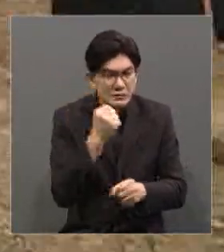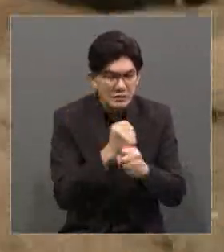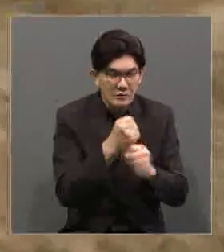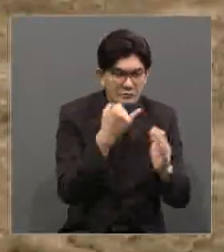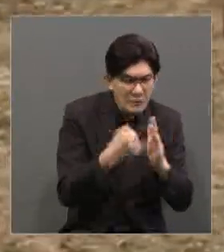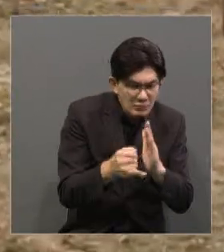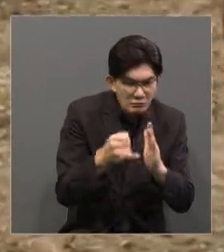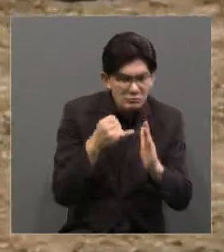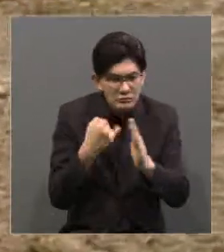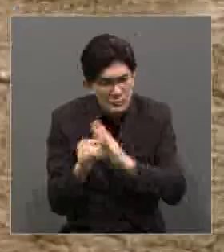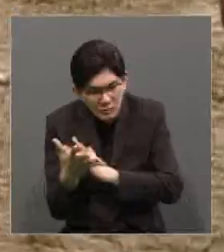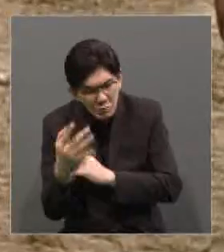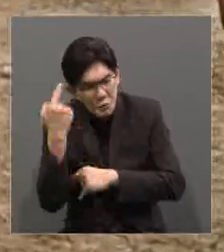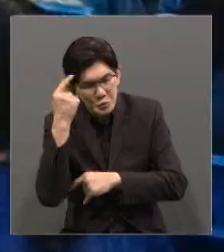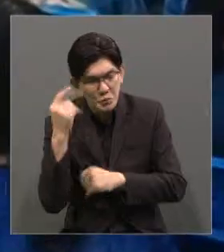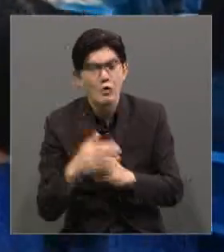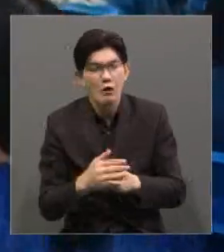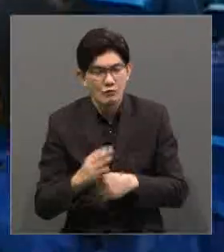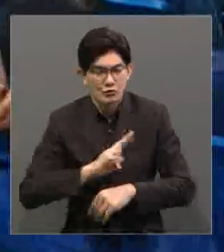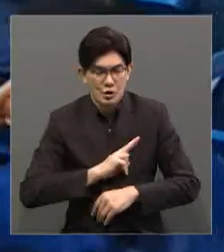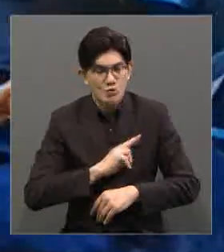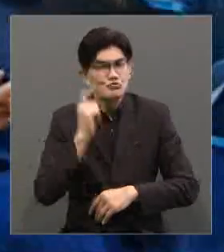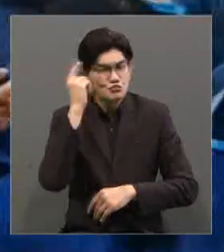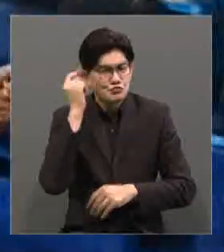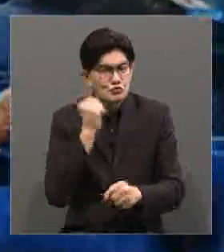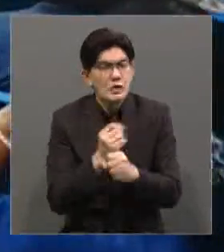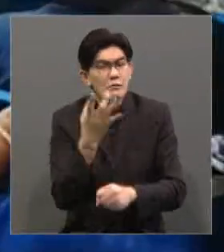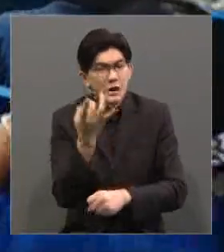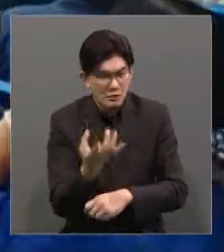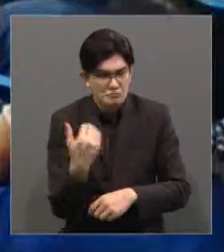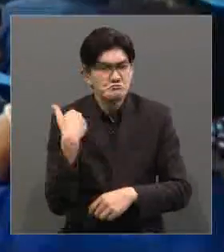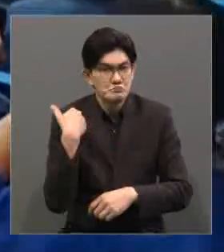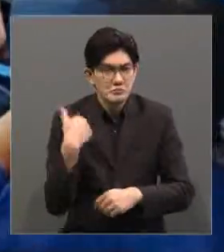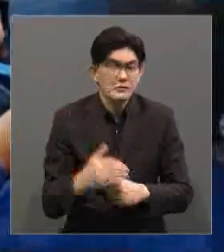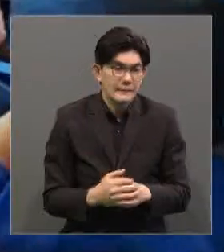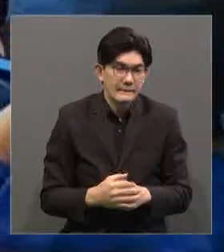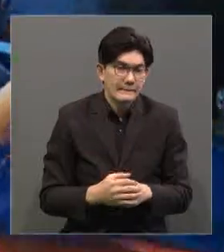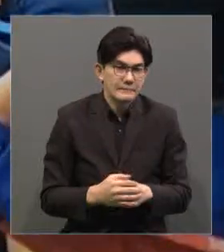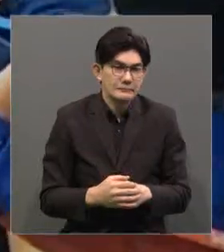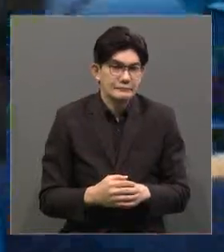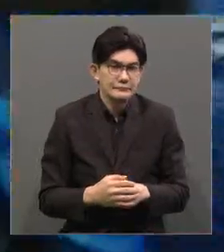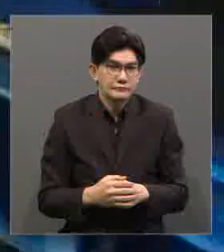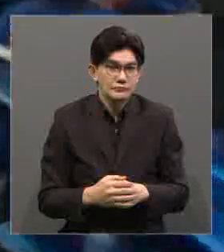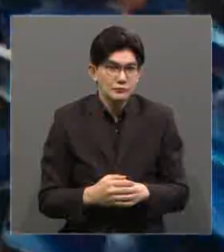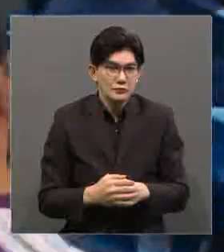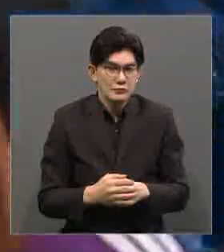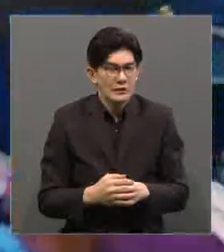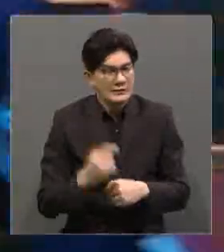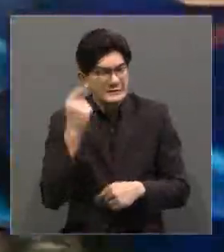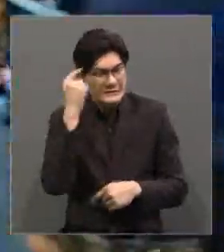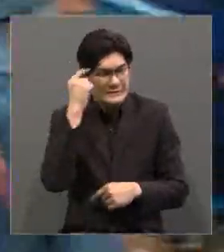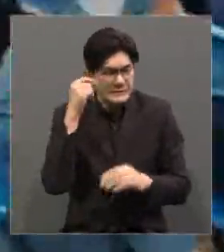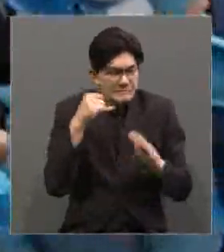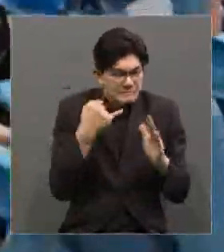ทำไม่ผิดอย่างไรก็จะทราบทันทีรู้ตัวว่าเรากำลังทำอะไรอยู่นะครับ มากันที่เรื่องของความมิมเมกันบ้างว่าจะผิด